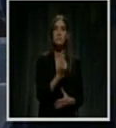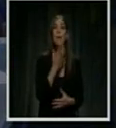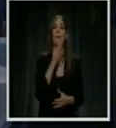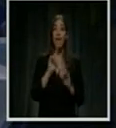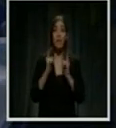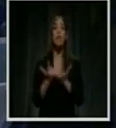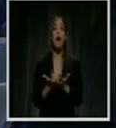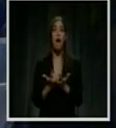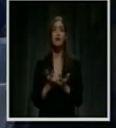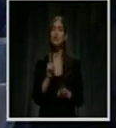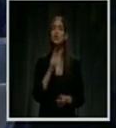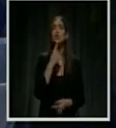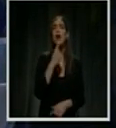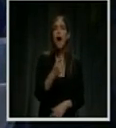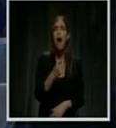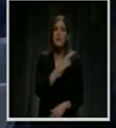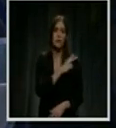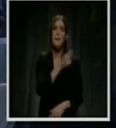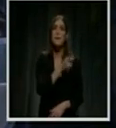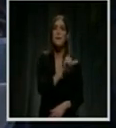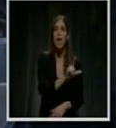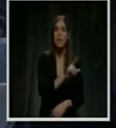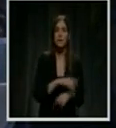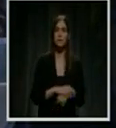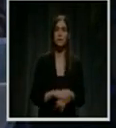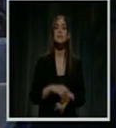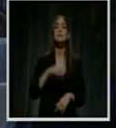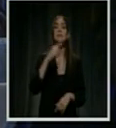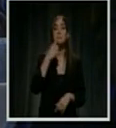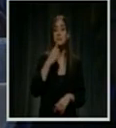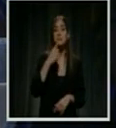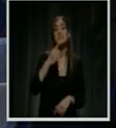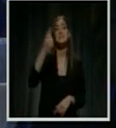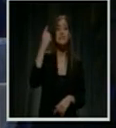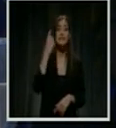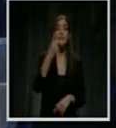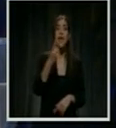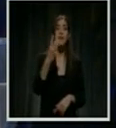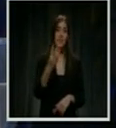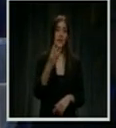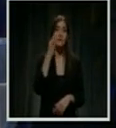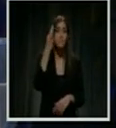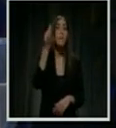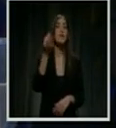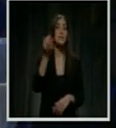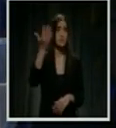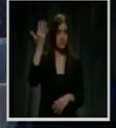Ministru dwar dan din il-materja. 13-il xahar ilu, ġifieri sena u xahrejn ilu,